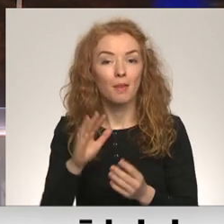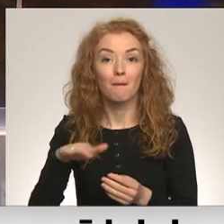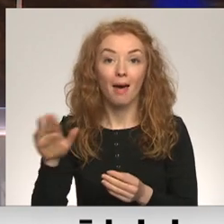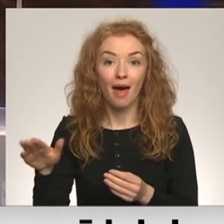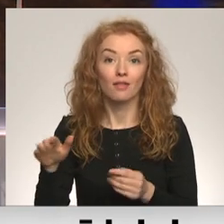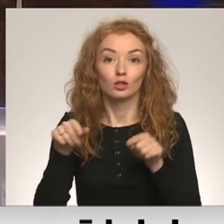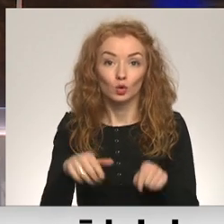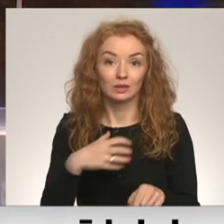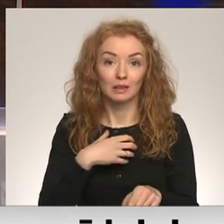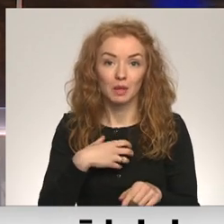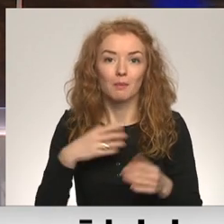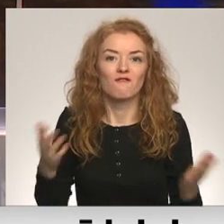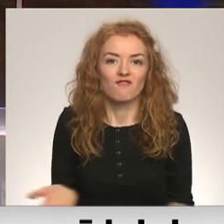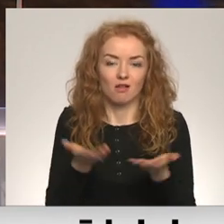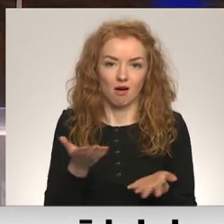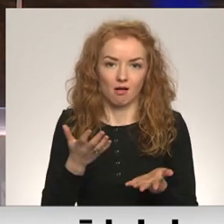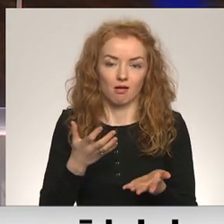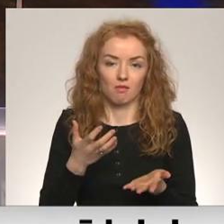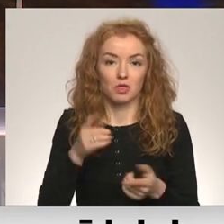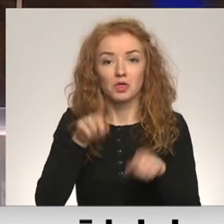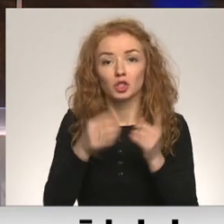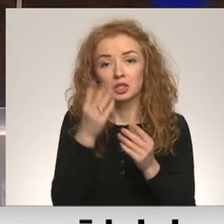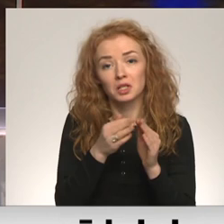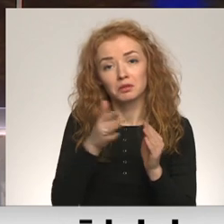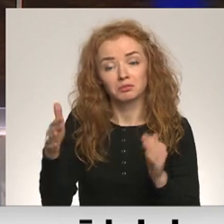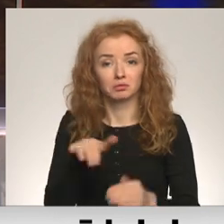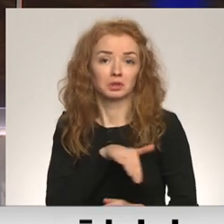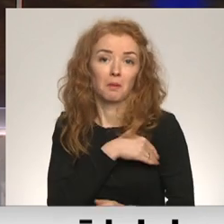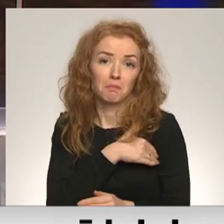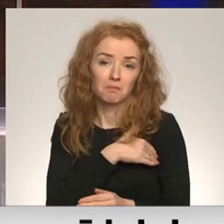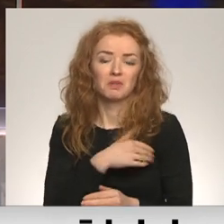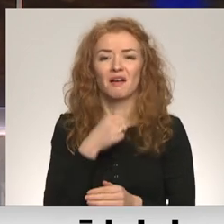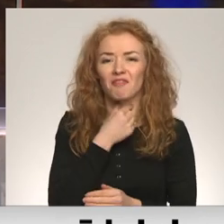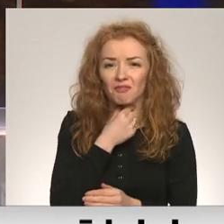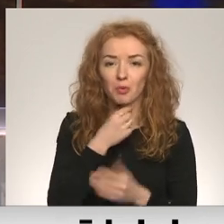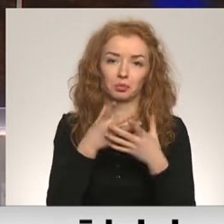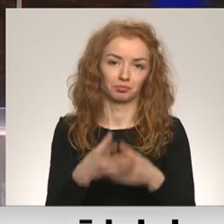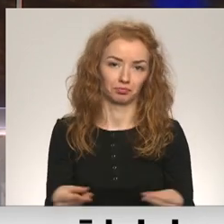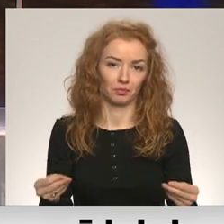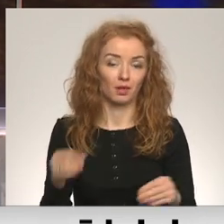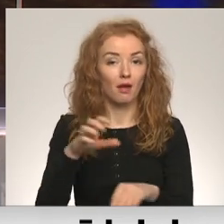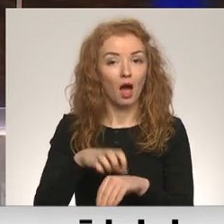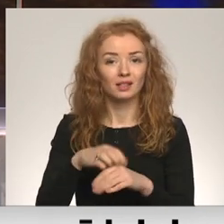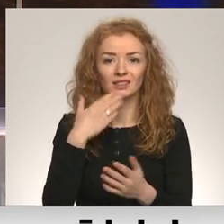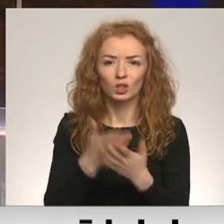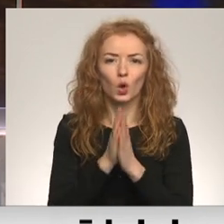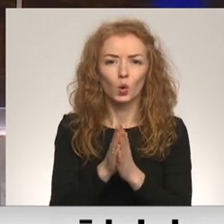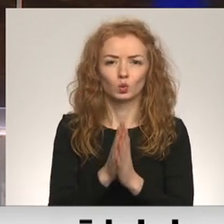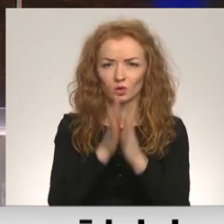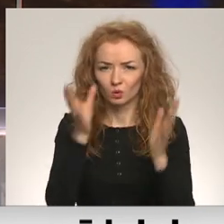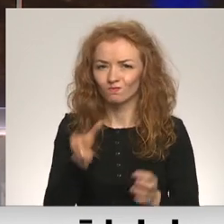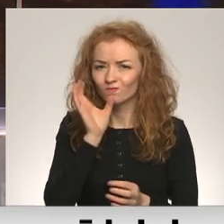vīrusu pārslimo viegli, dažu dienu laikā ar nelielu temperatūru un kakla sāpēm. Ārsti iesaka lietot daudz šķidruma